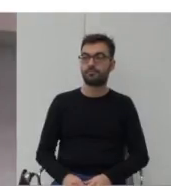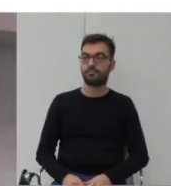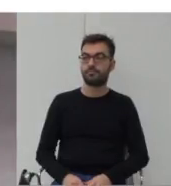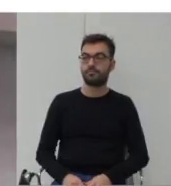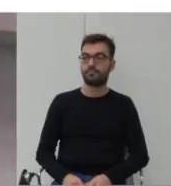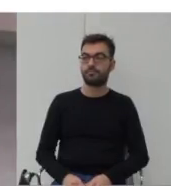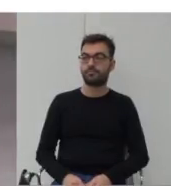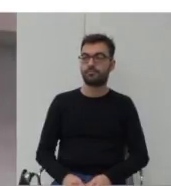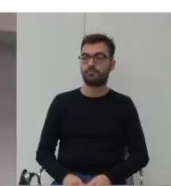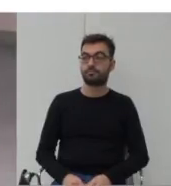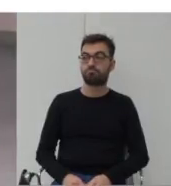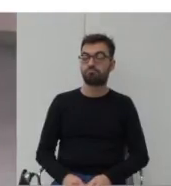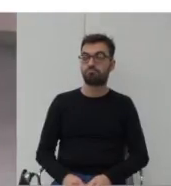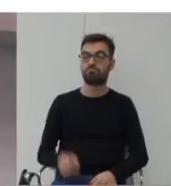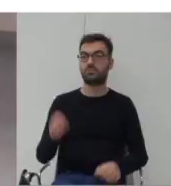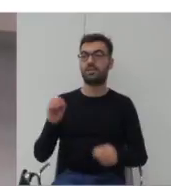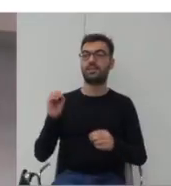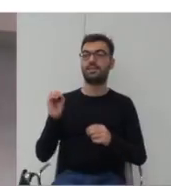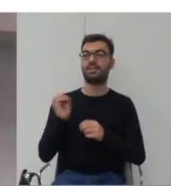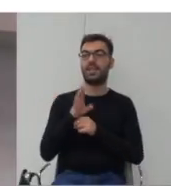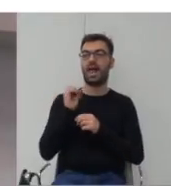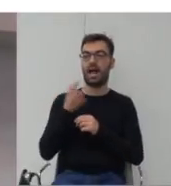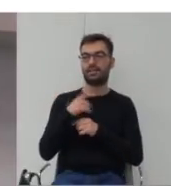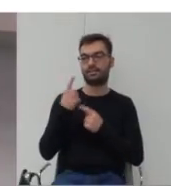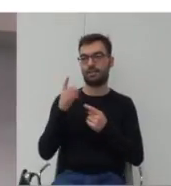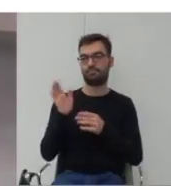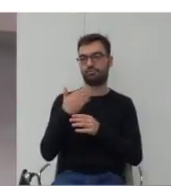Niestety zdaje się, że slajdy ożyły.